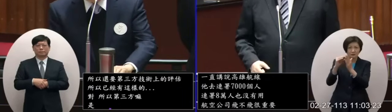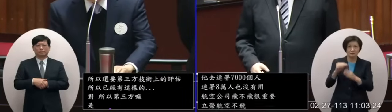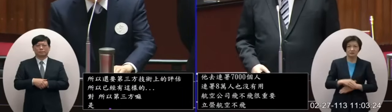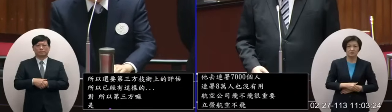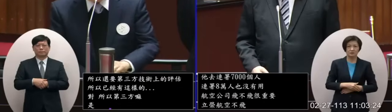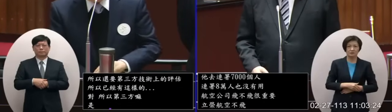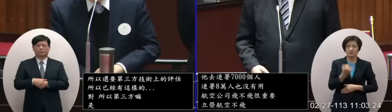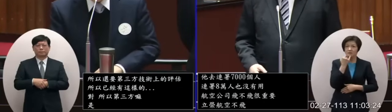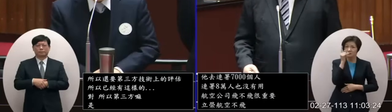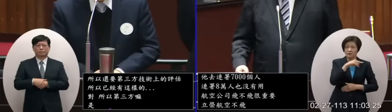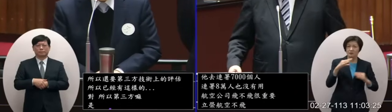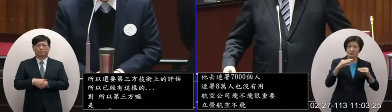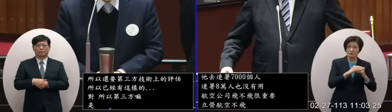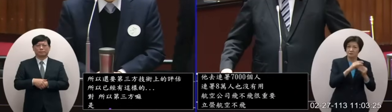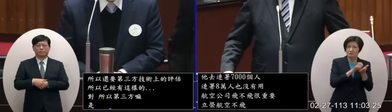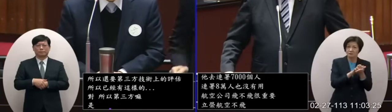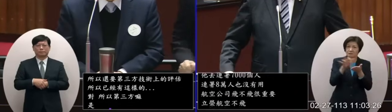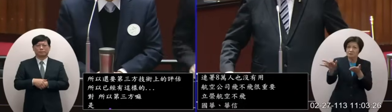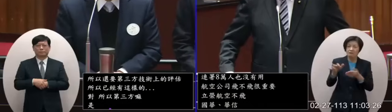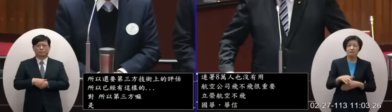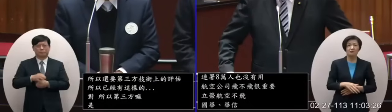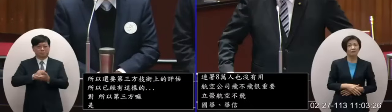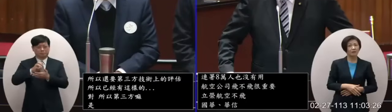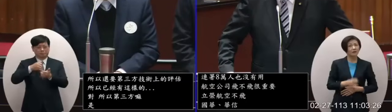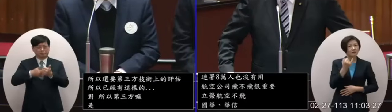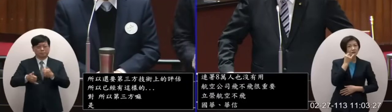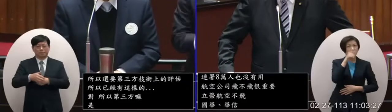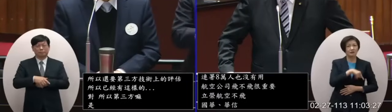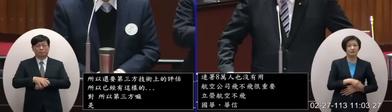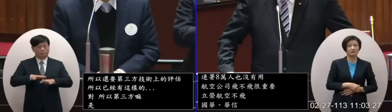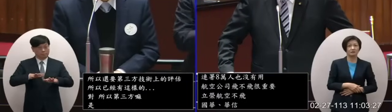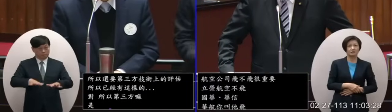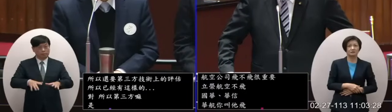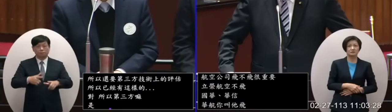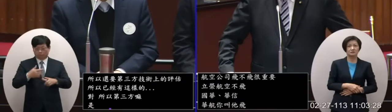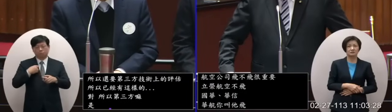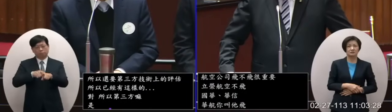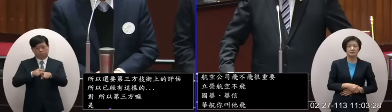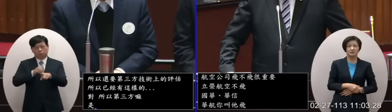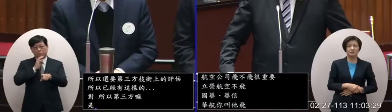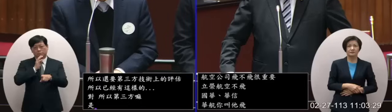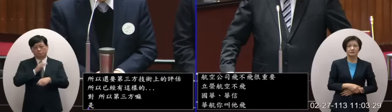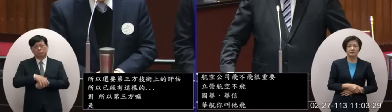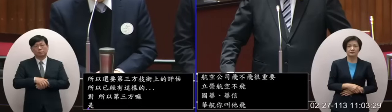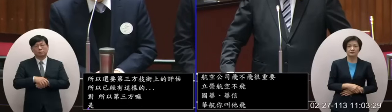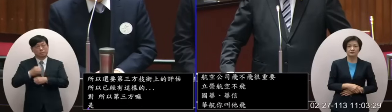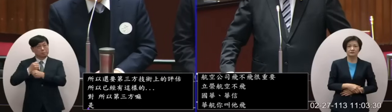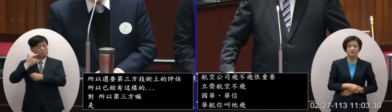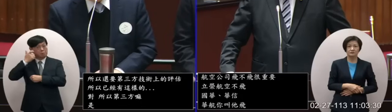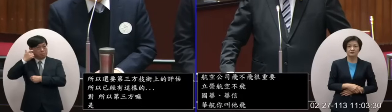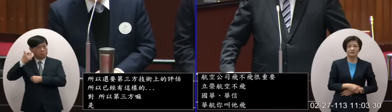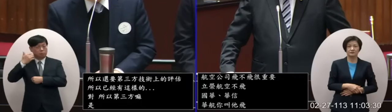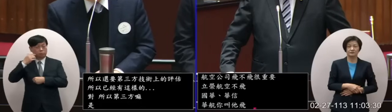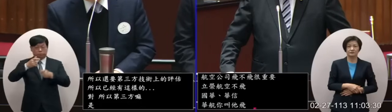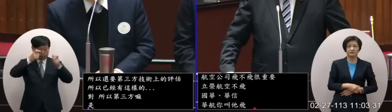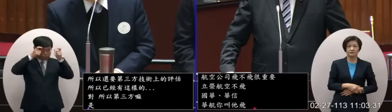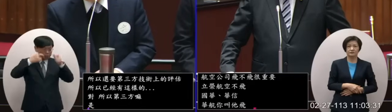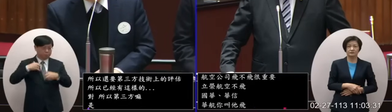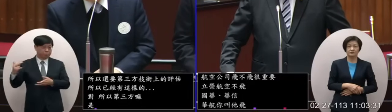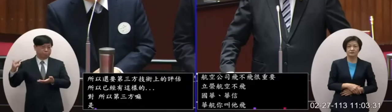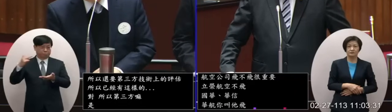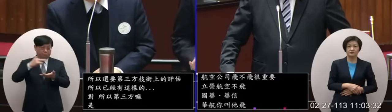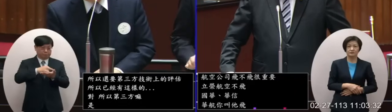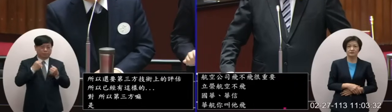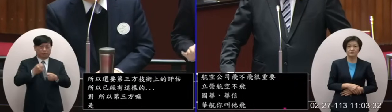机的方式，用其他的方式去处理嘛， 跟我 报可以处理吗？ 现在就是用这个方向，就是说马祖高雄的航线